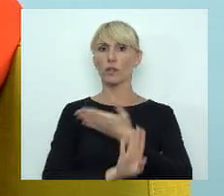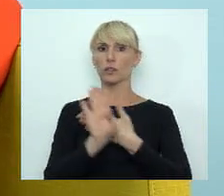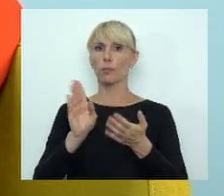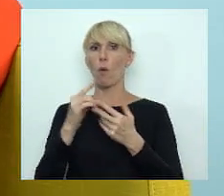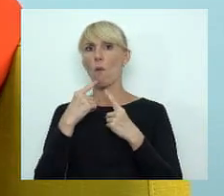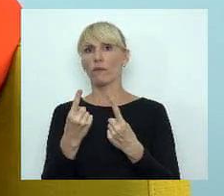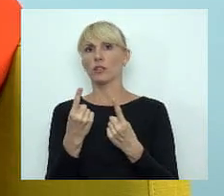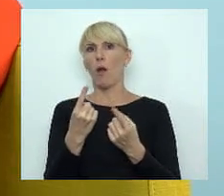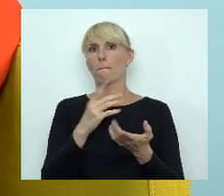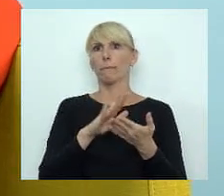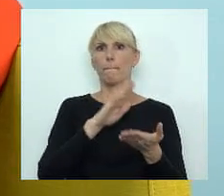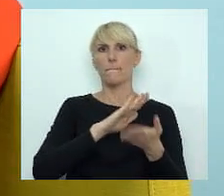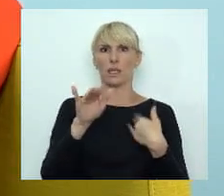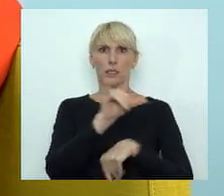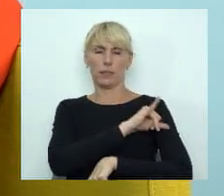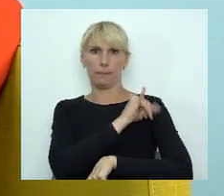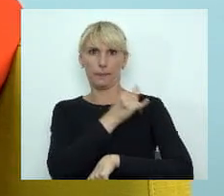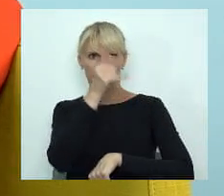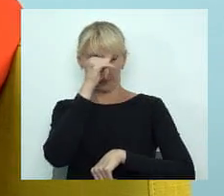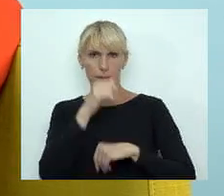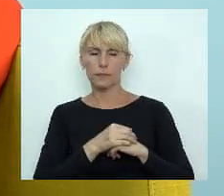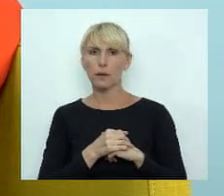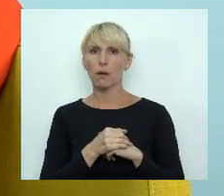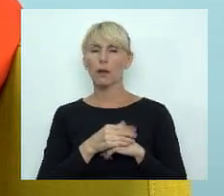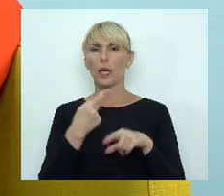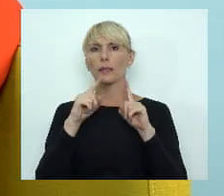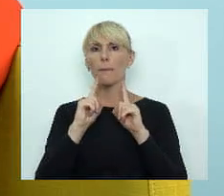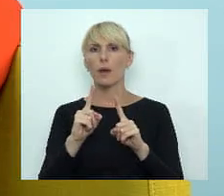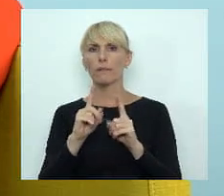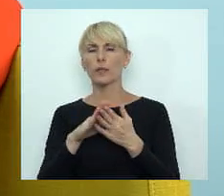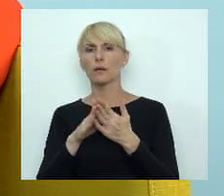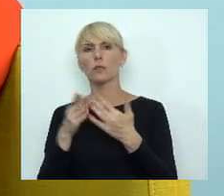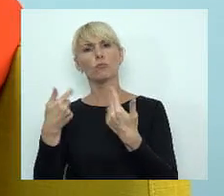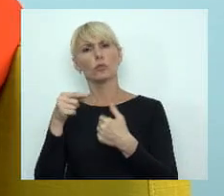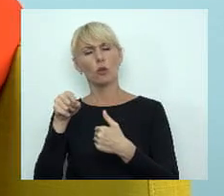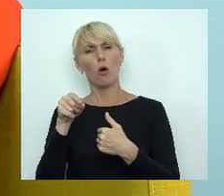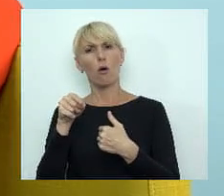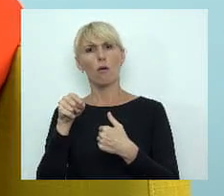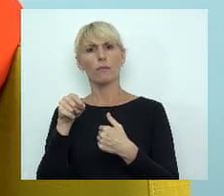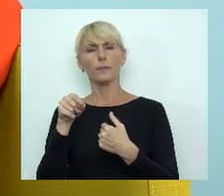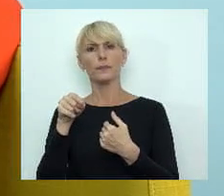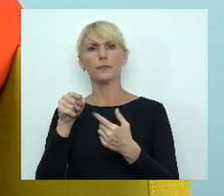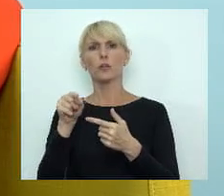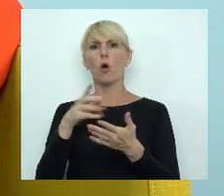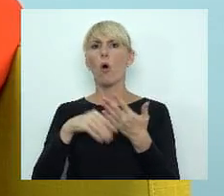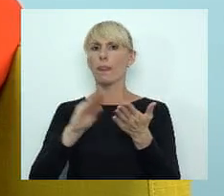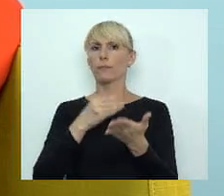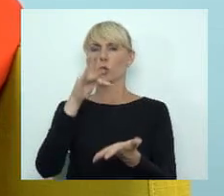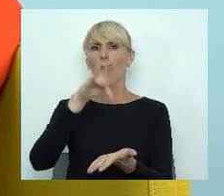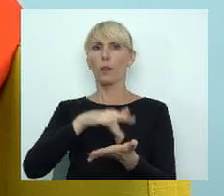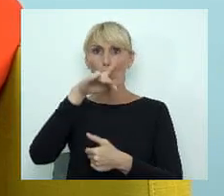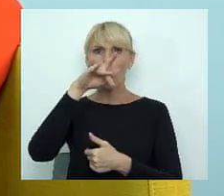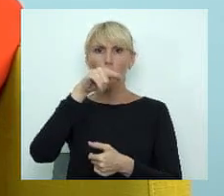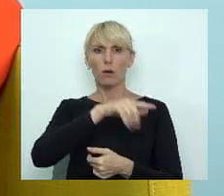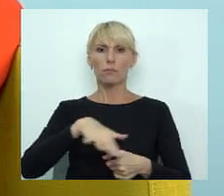incognito, powołując się na przepisy rozporządzenia. Gdzieś raz na jakiś czas powracającym pytaniem jest to, czy my w szpitalu